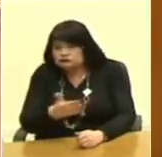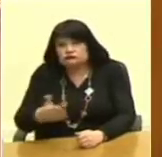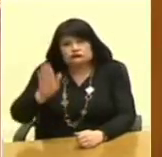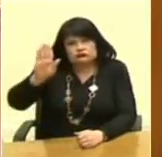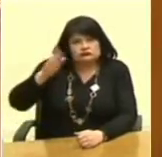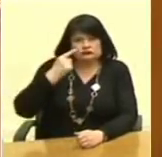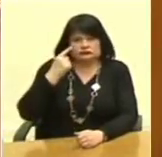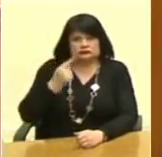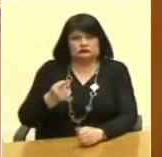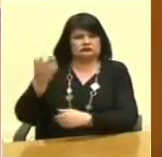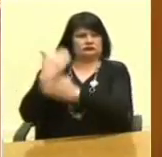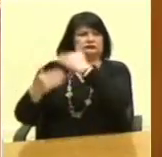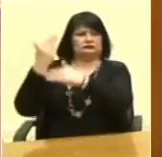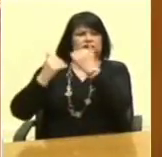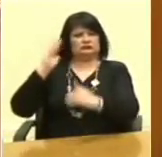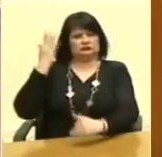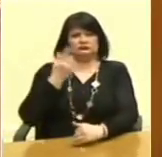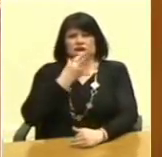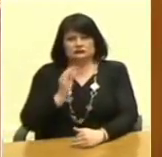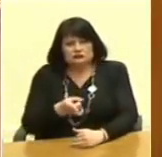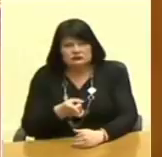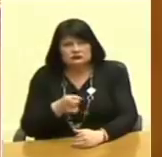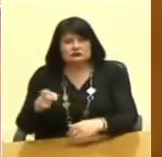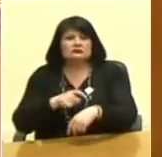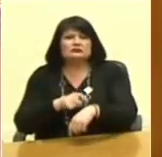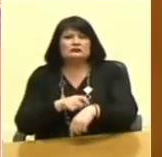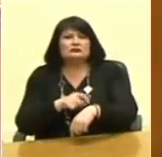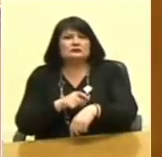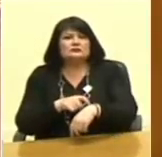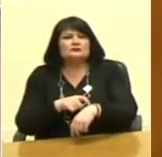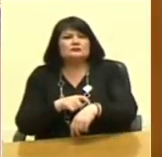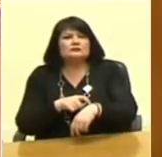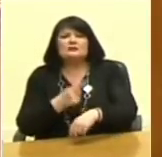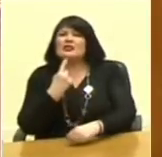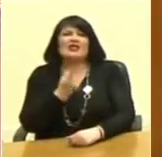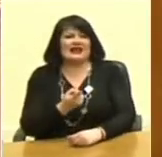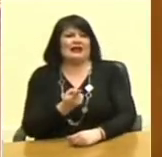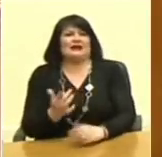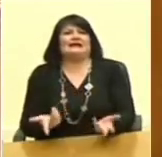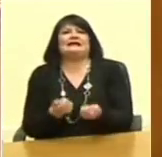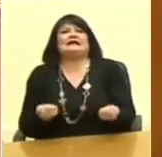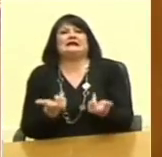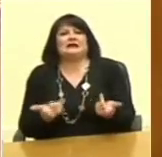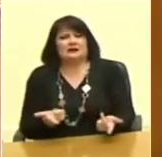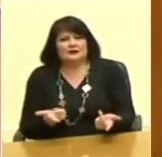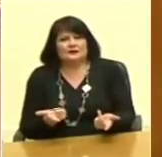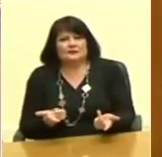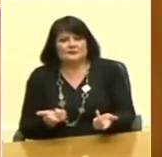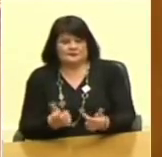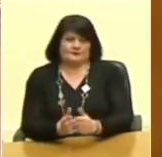αντιδραστικής οπισθοδρόμησης, οι οποίες δεν δηλώνουν ότι είναι κατά της κάθε μορφής ενοποίησης της